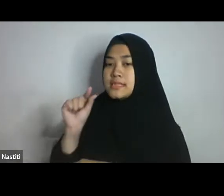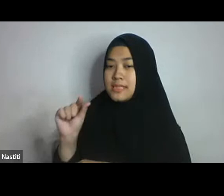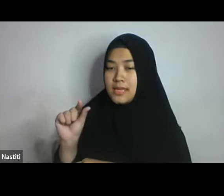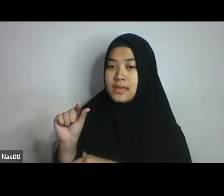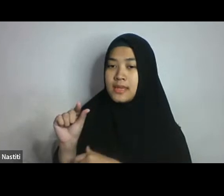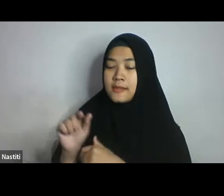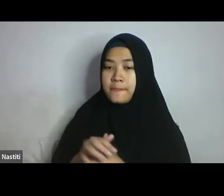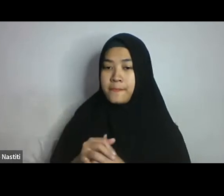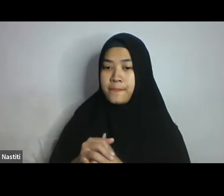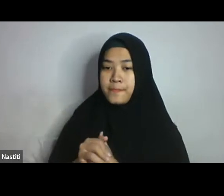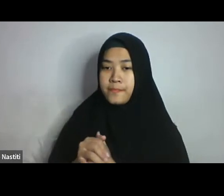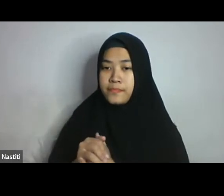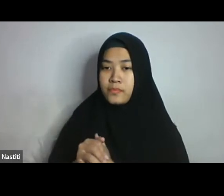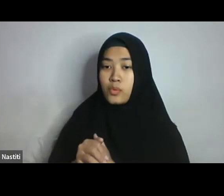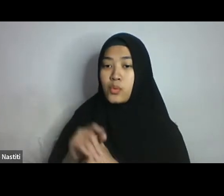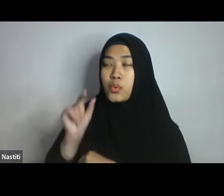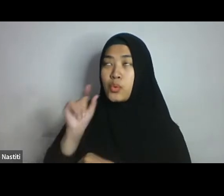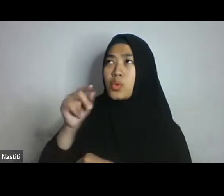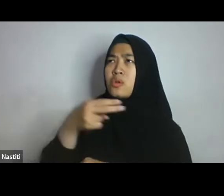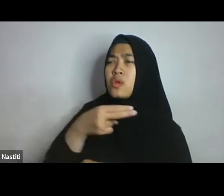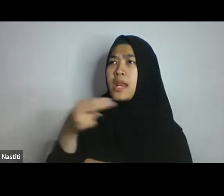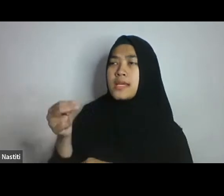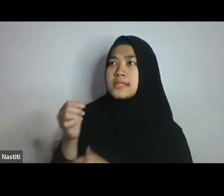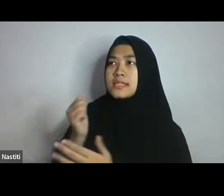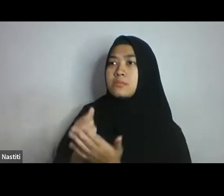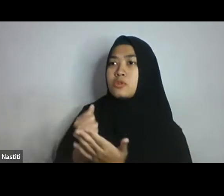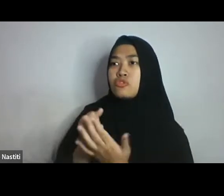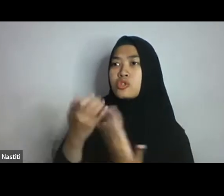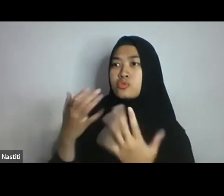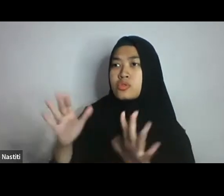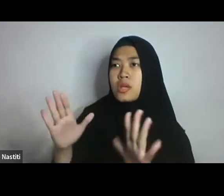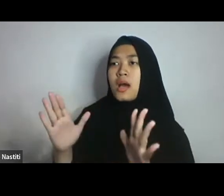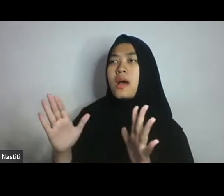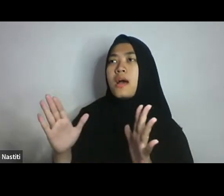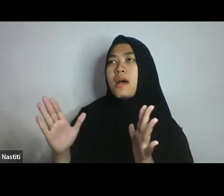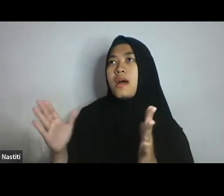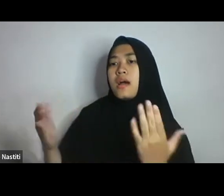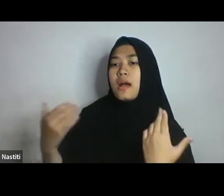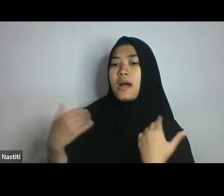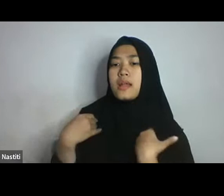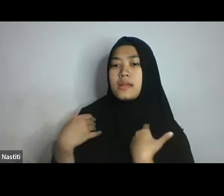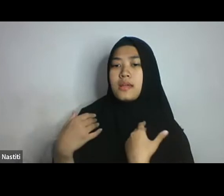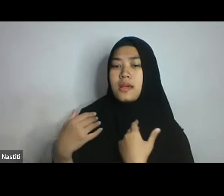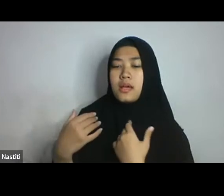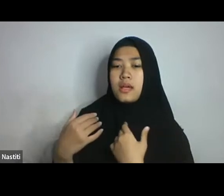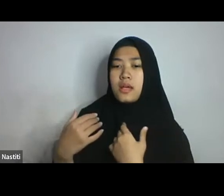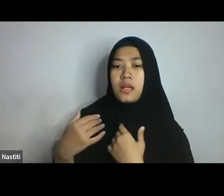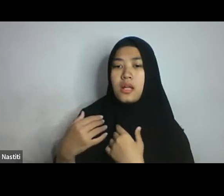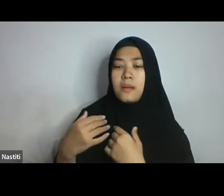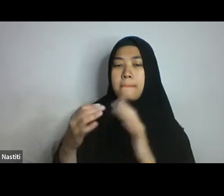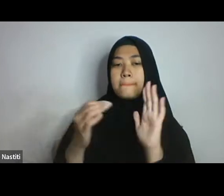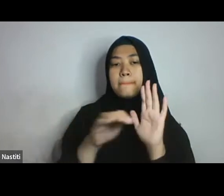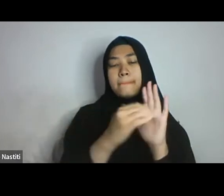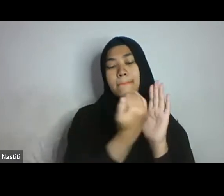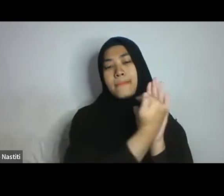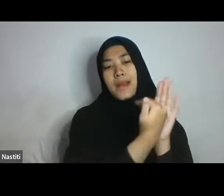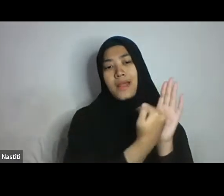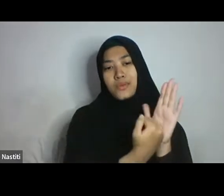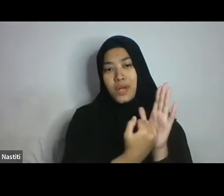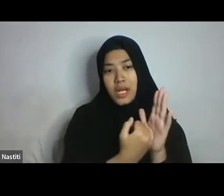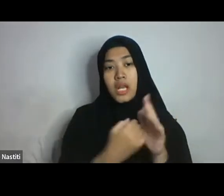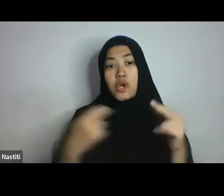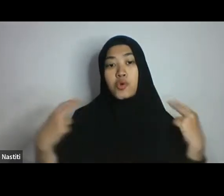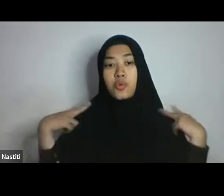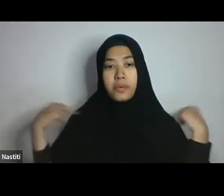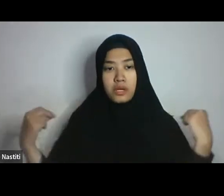untuk di Indonesia sebetulnya sudah ada juga ya pergub peraturan gubernur tentang pemasungan ini,